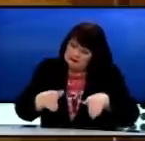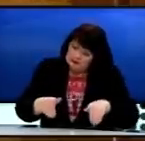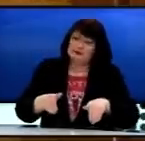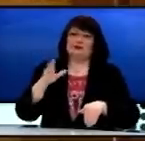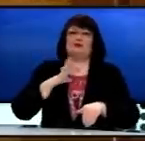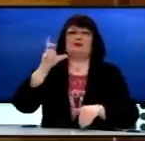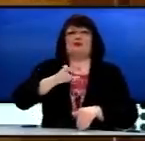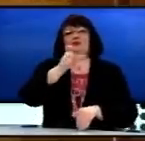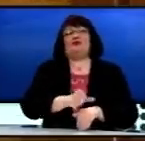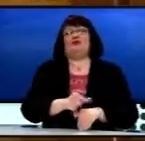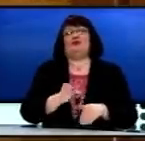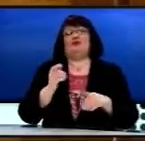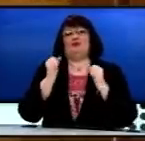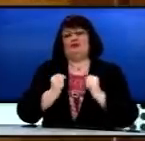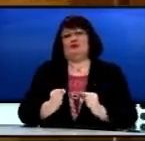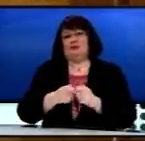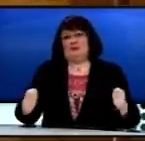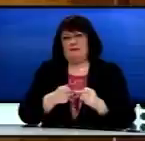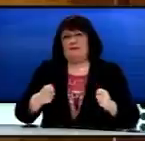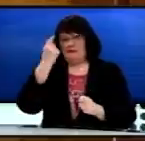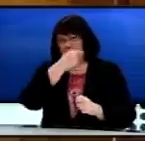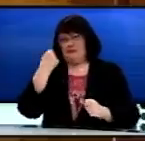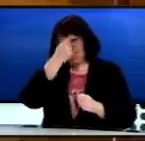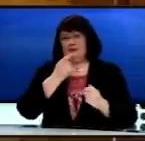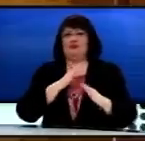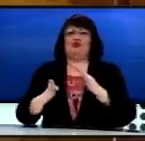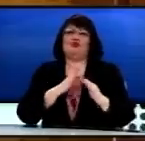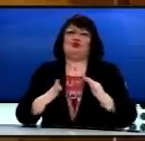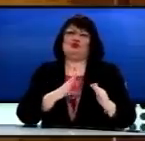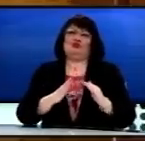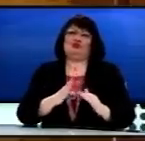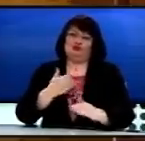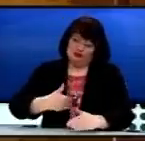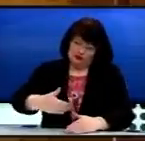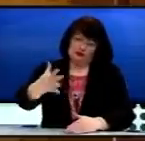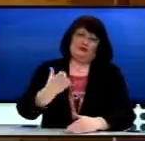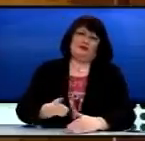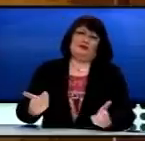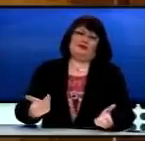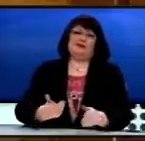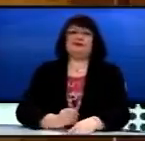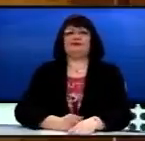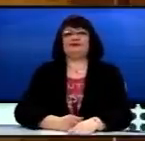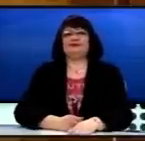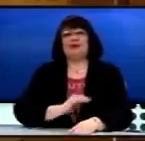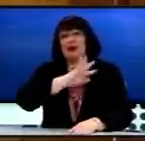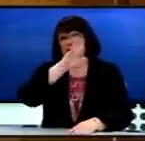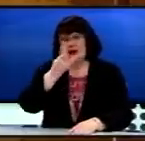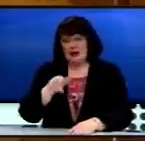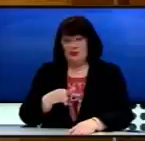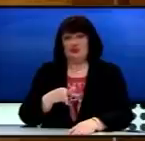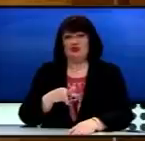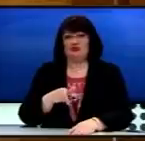συμμόρφωση με τα βασικά μέτρα ατομικής προστασίας, τα οποία ξέρουμε ότι θα μας συνοδεύουν για αρκετό καιρό, μέχρι που να